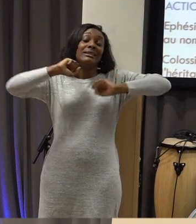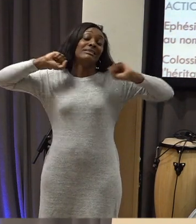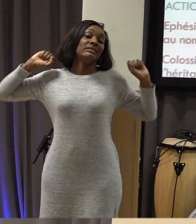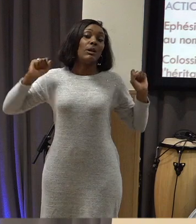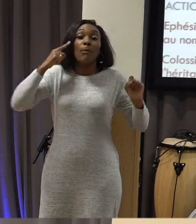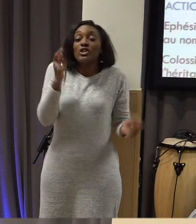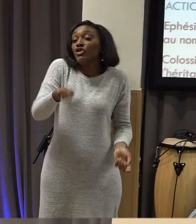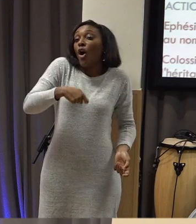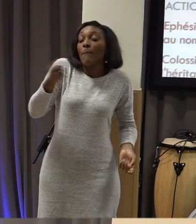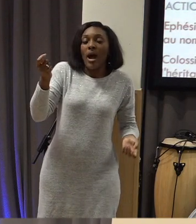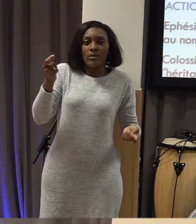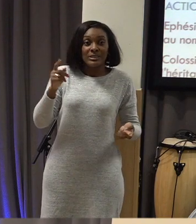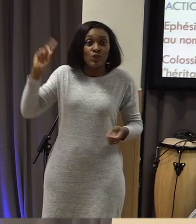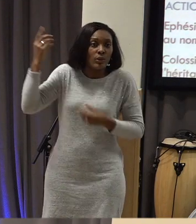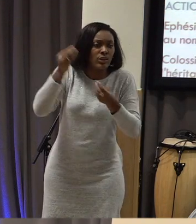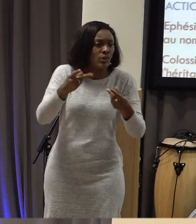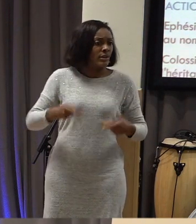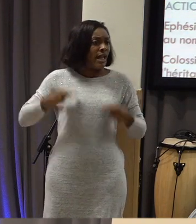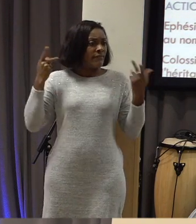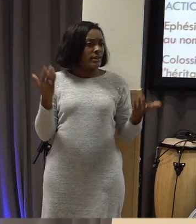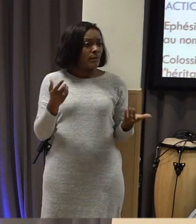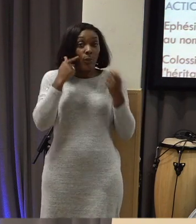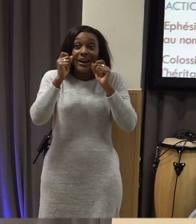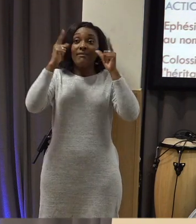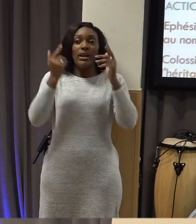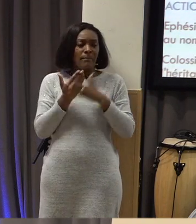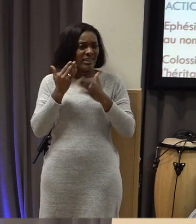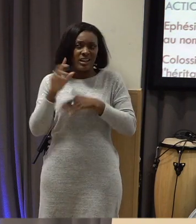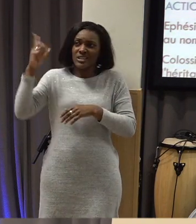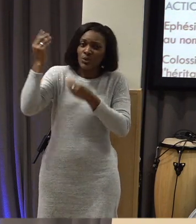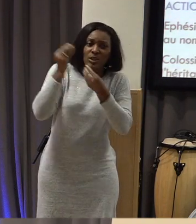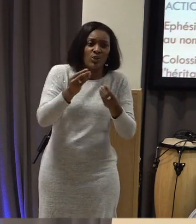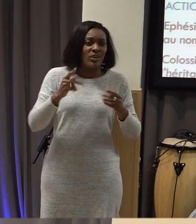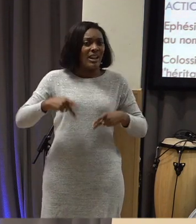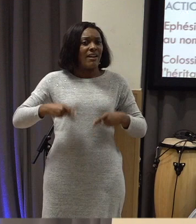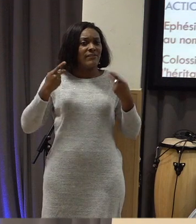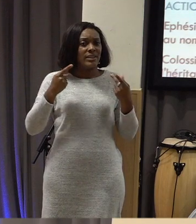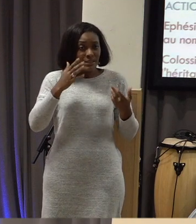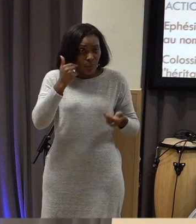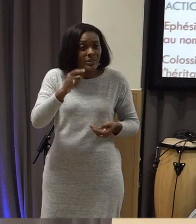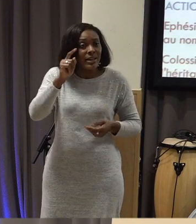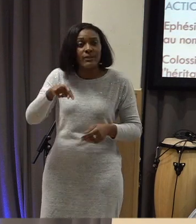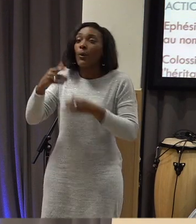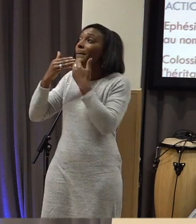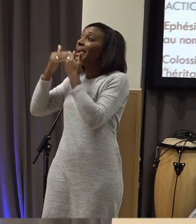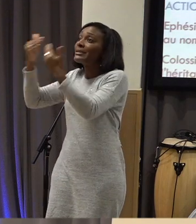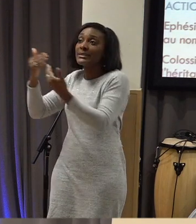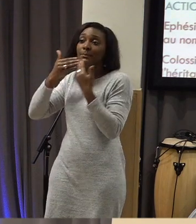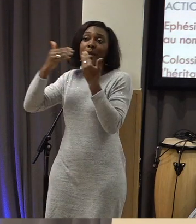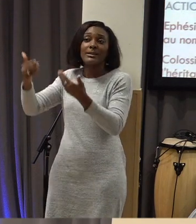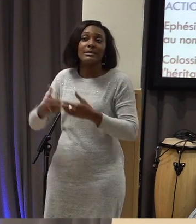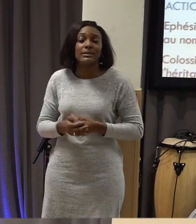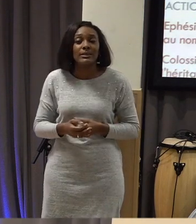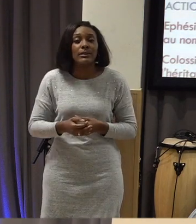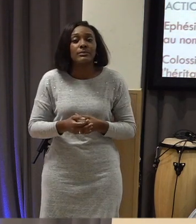normal. Il est souverain sur toutes choses. Alors nous devons lui rendre la gloire. La